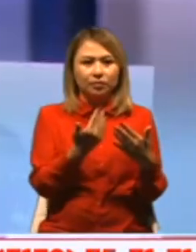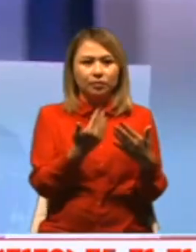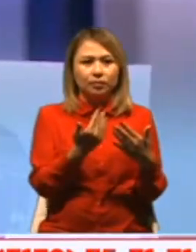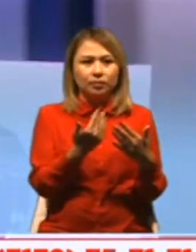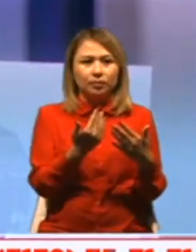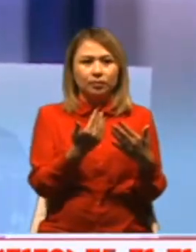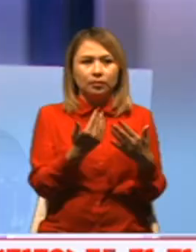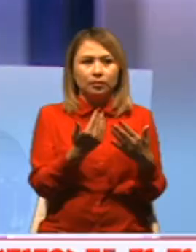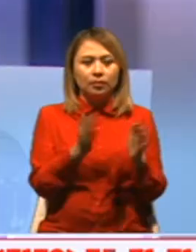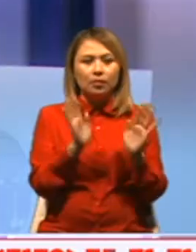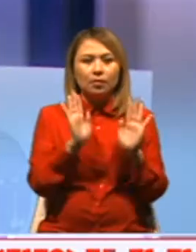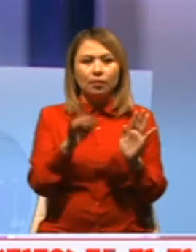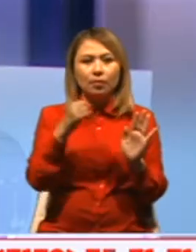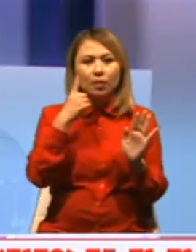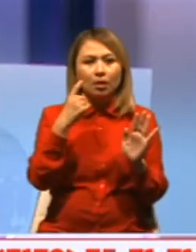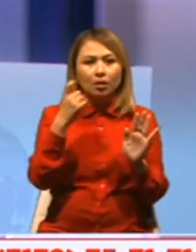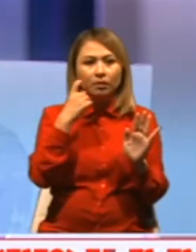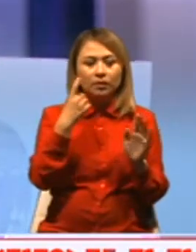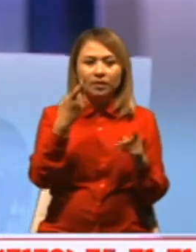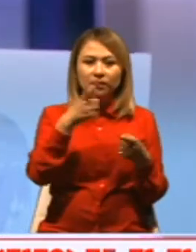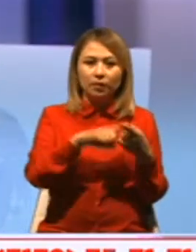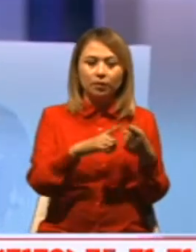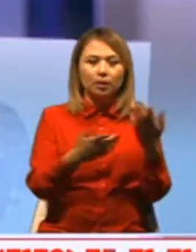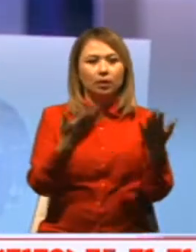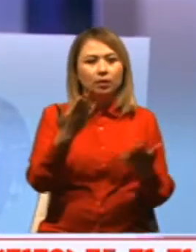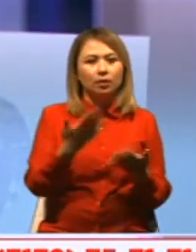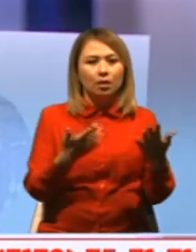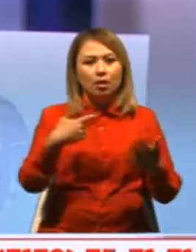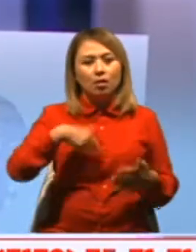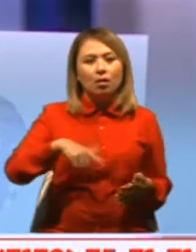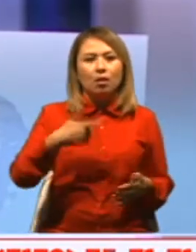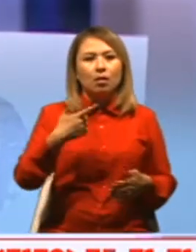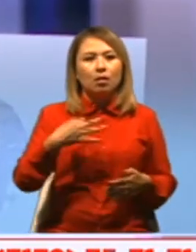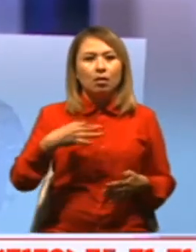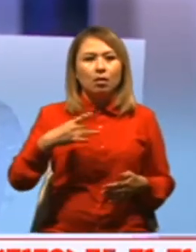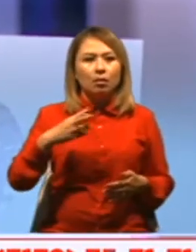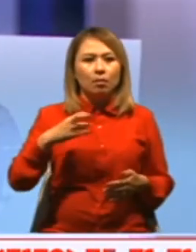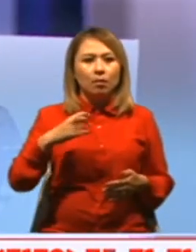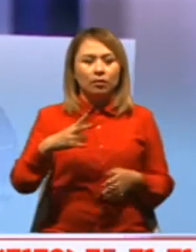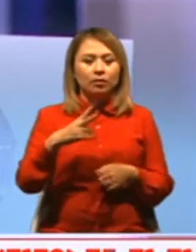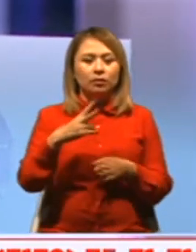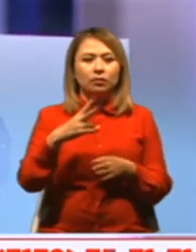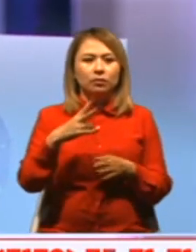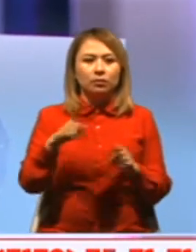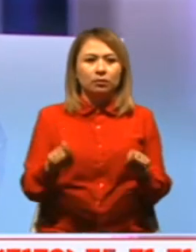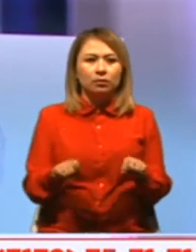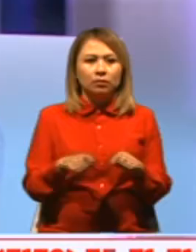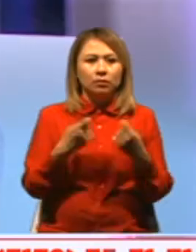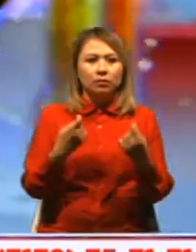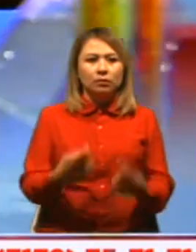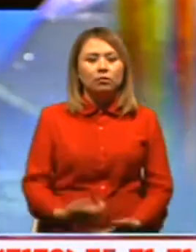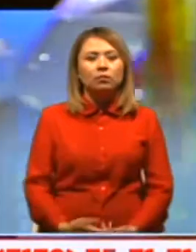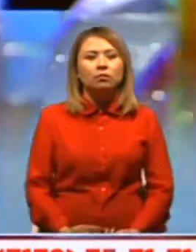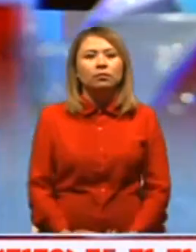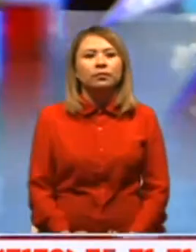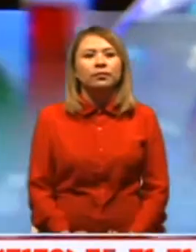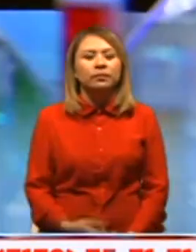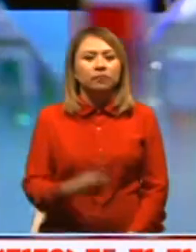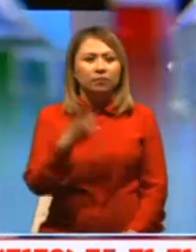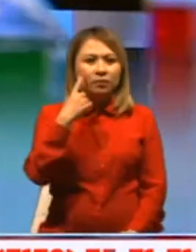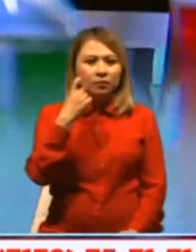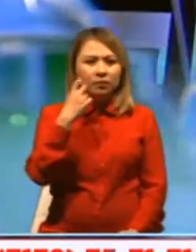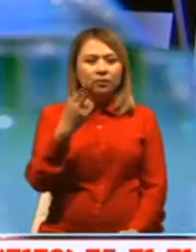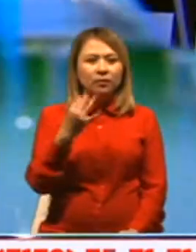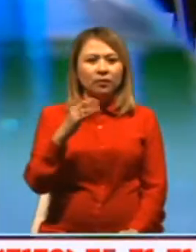туындайды. Бұл тек қана қанттың мөлшеріне байланысты ма, жоқ әлде гормондардың бұзылысына да байланысты ма? Қалай тексерілген? Жалпы бізде яғни қант диабетінде